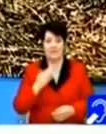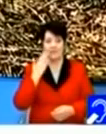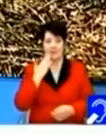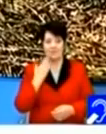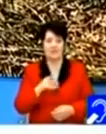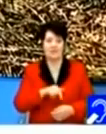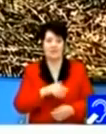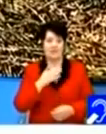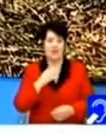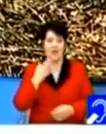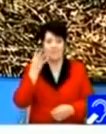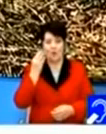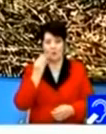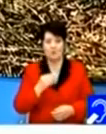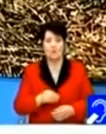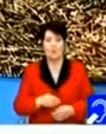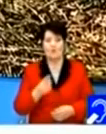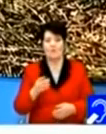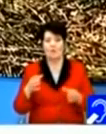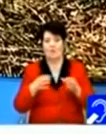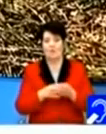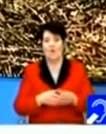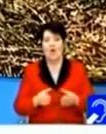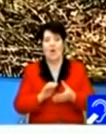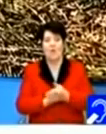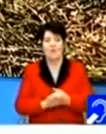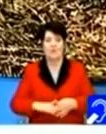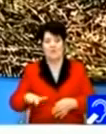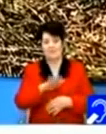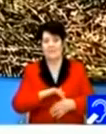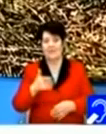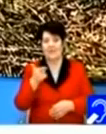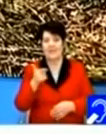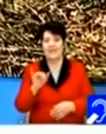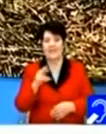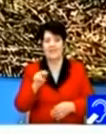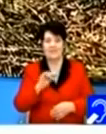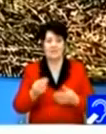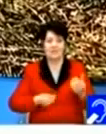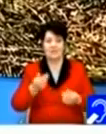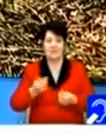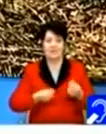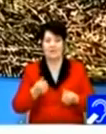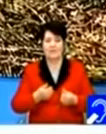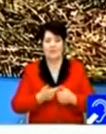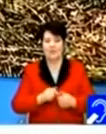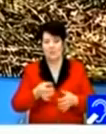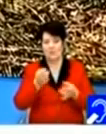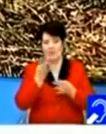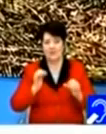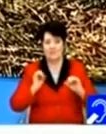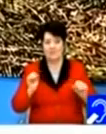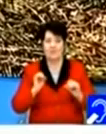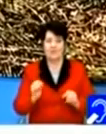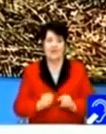și Republica Moldova au participat la Cupa Unirii desfășurată în localitatea Ghidighici. Competiția este parte a evenimentului cultural-sportiv